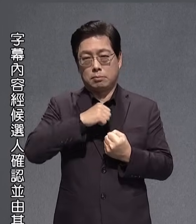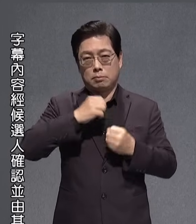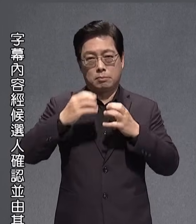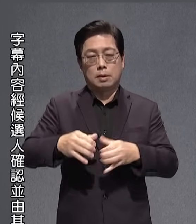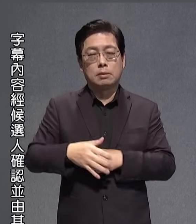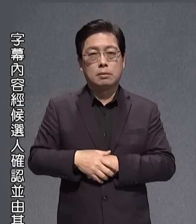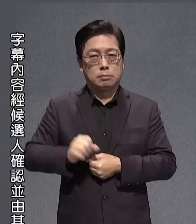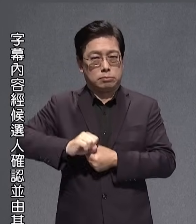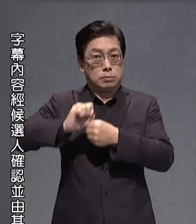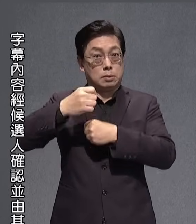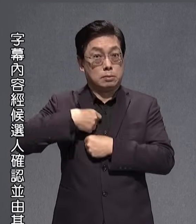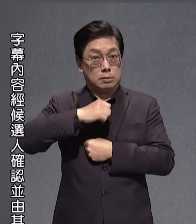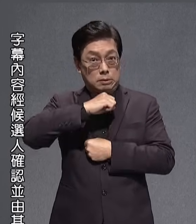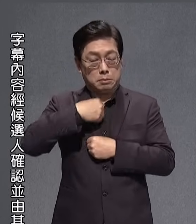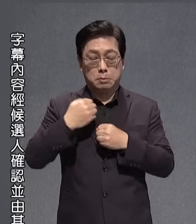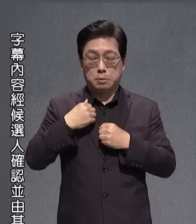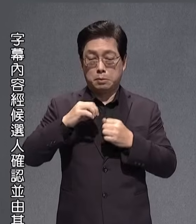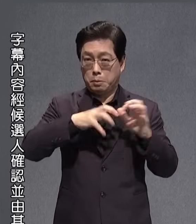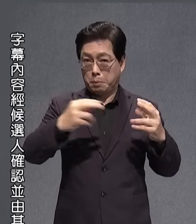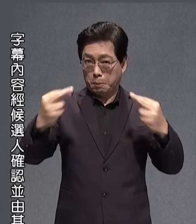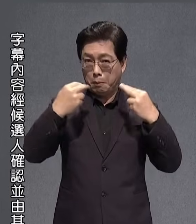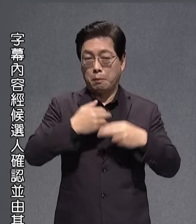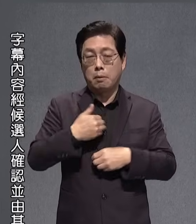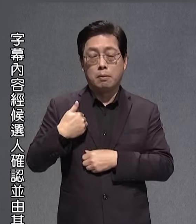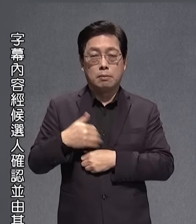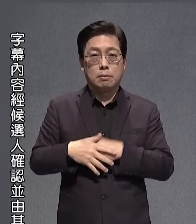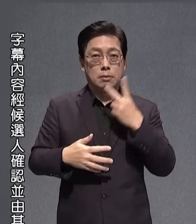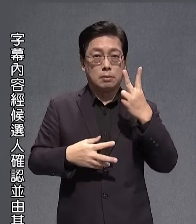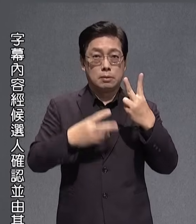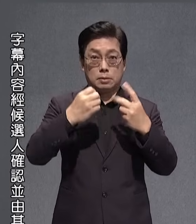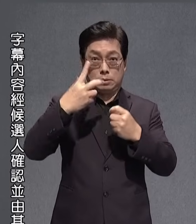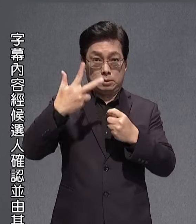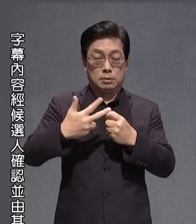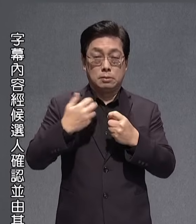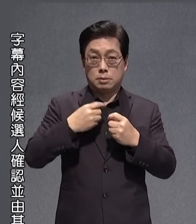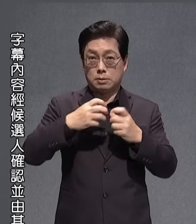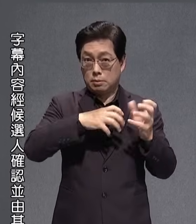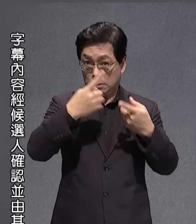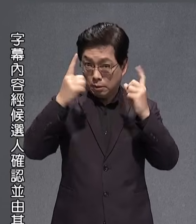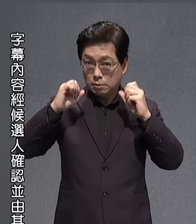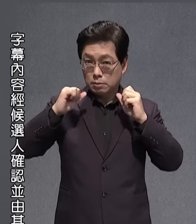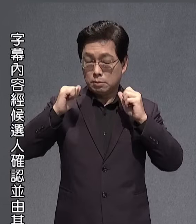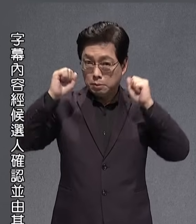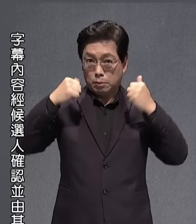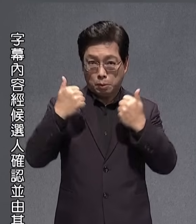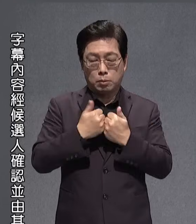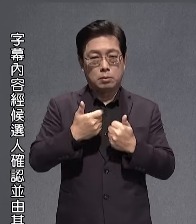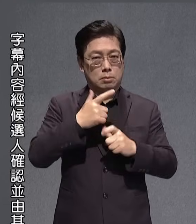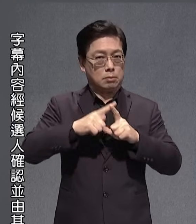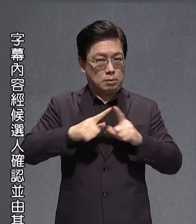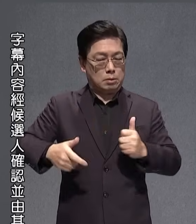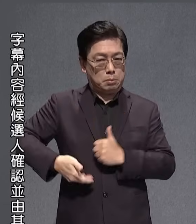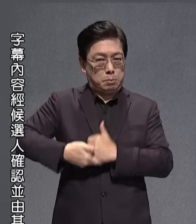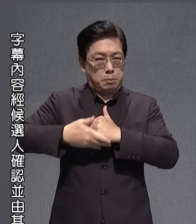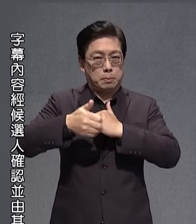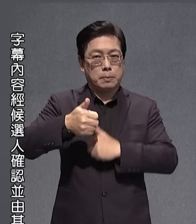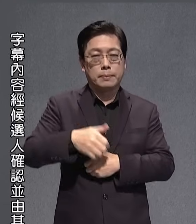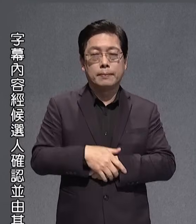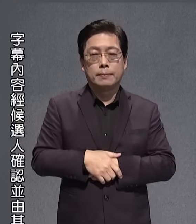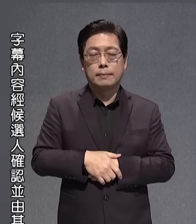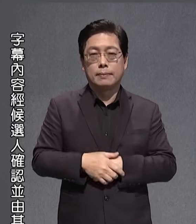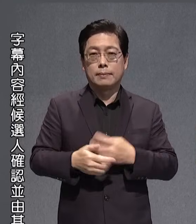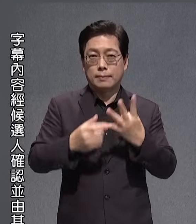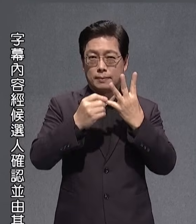来增加台湾的国际能见度。2017四大运给台湾是一个很大的鼓舞。